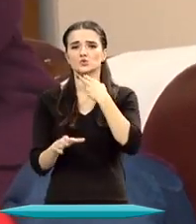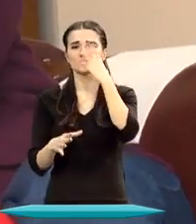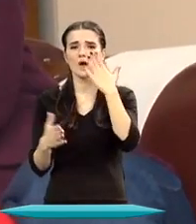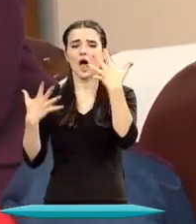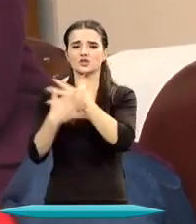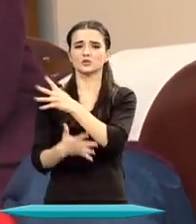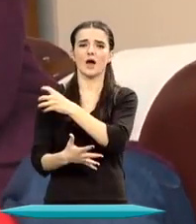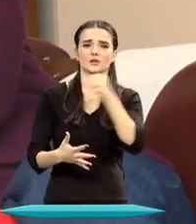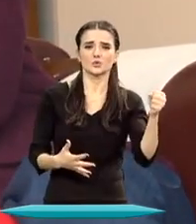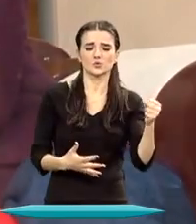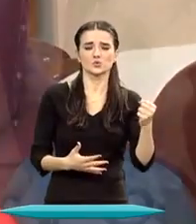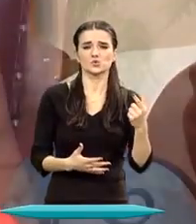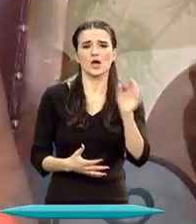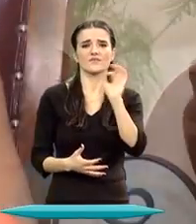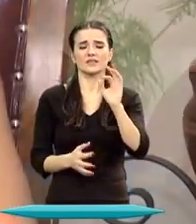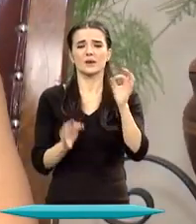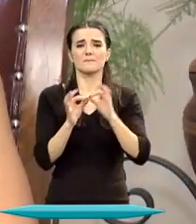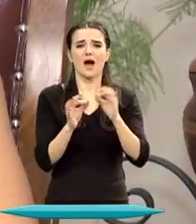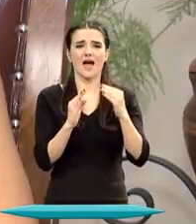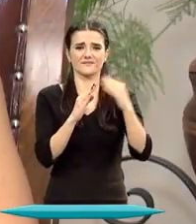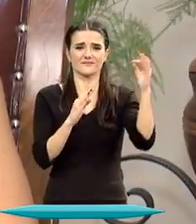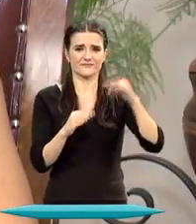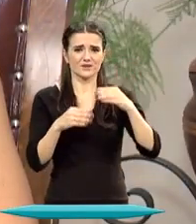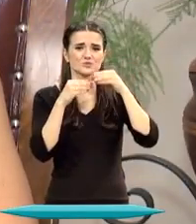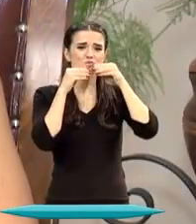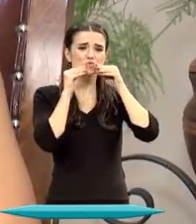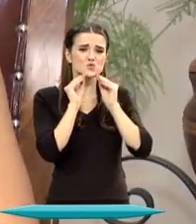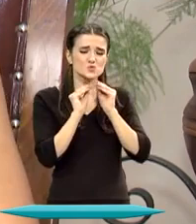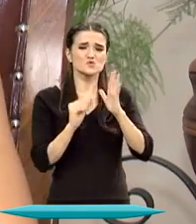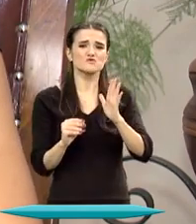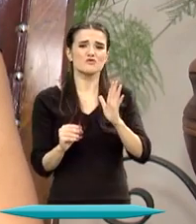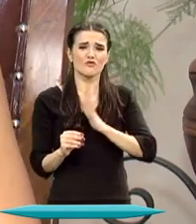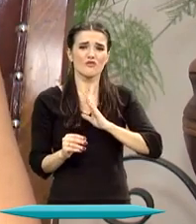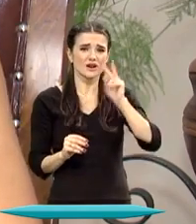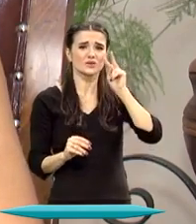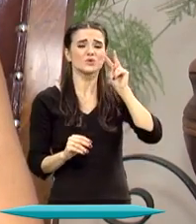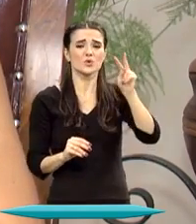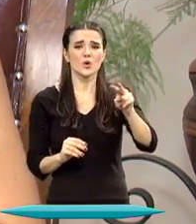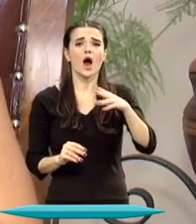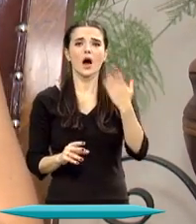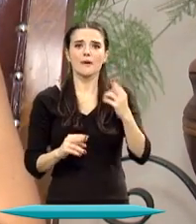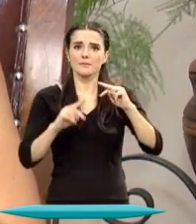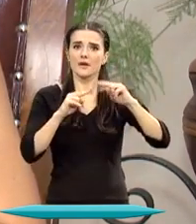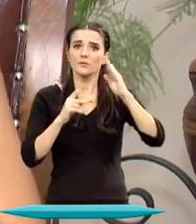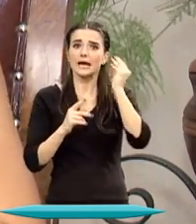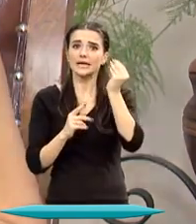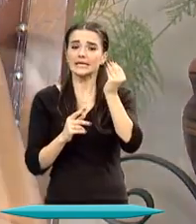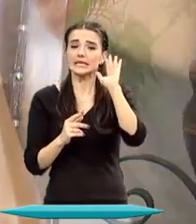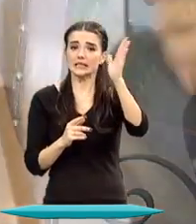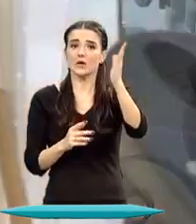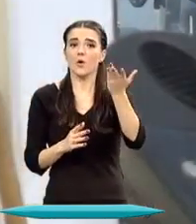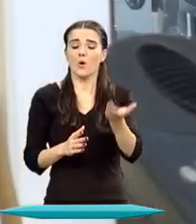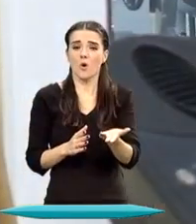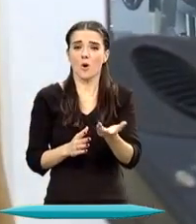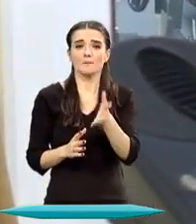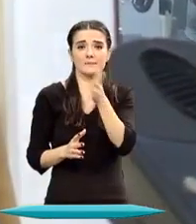Cuma akşamı alıyoruz. Evet, Baha yüzündeki mutsuzluğu görüyoruz. Ama